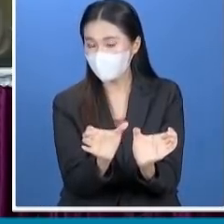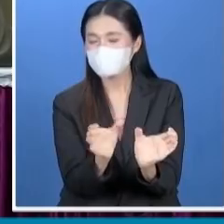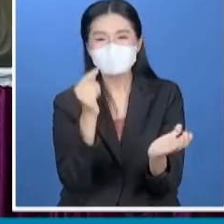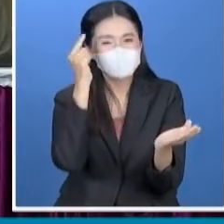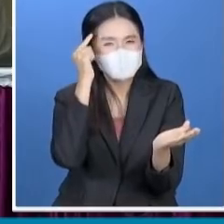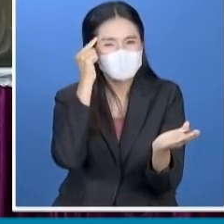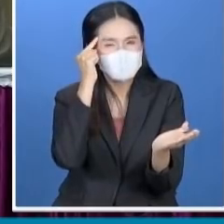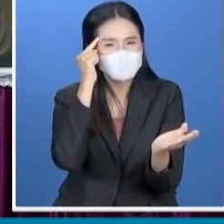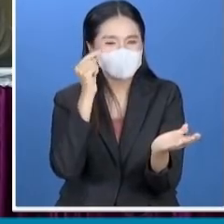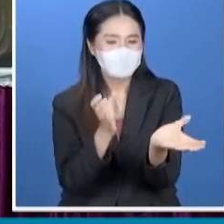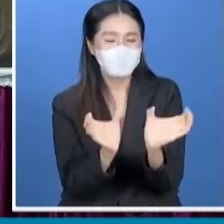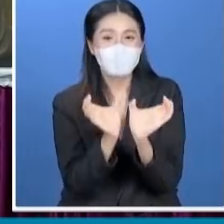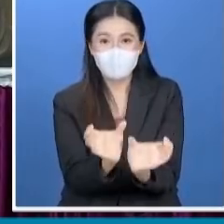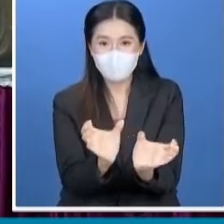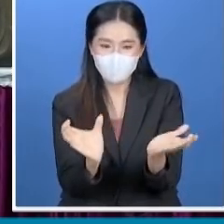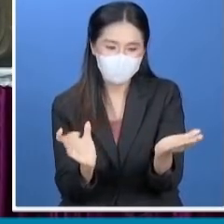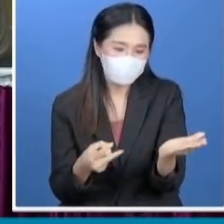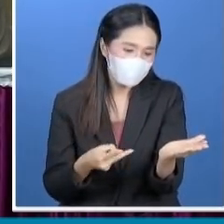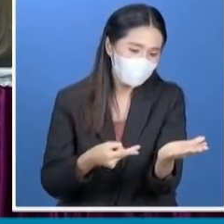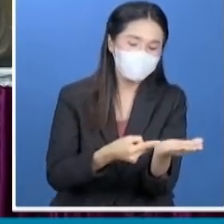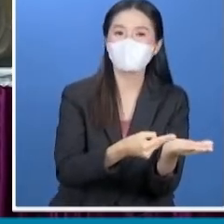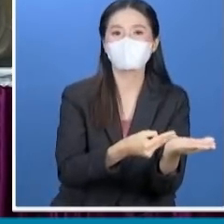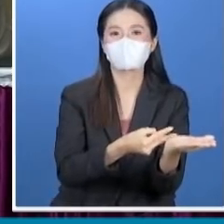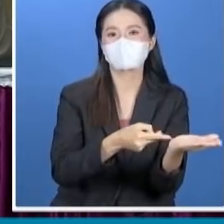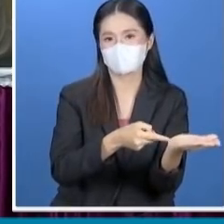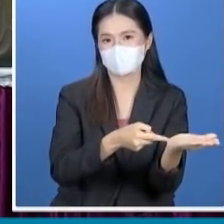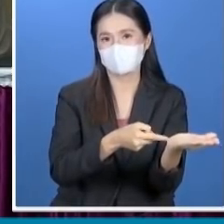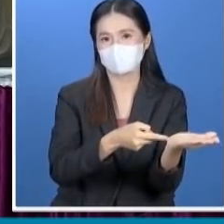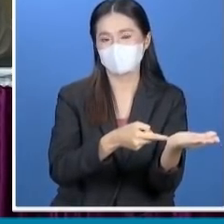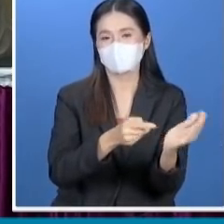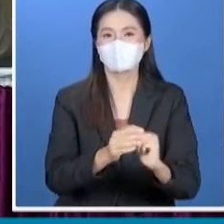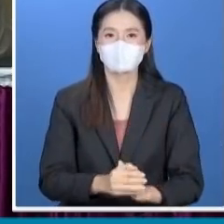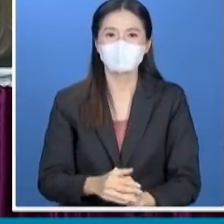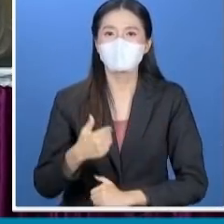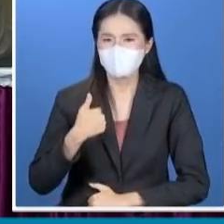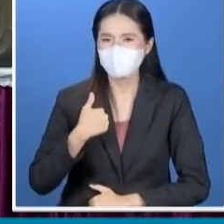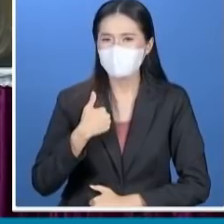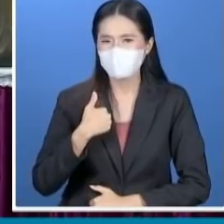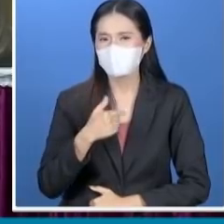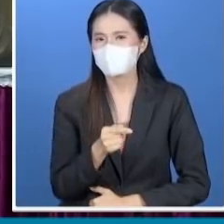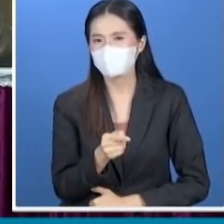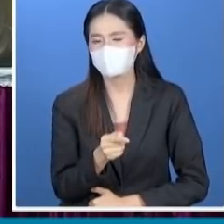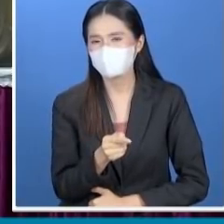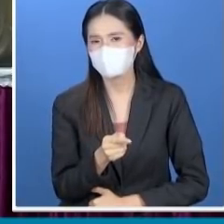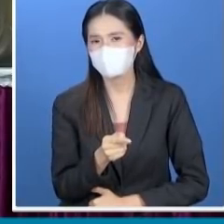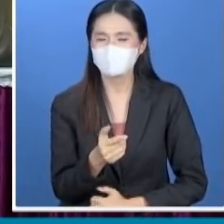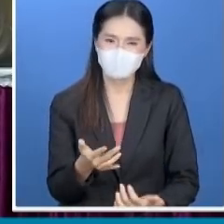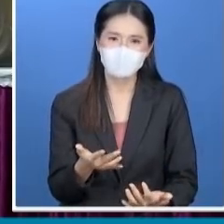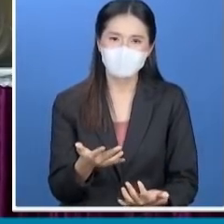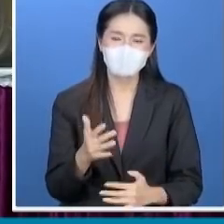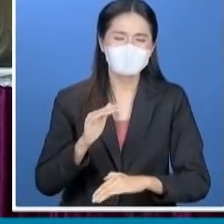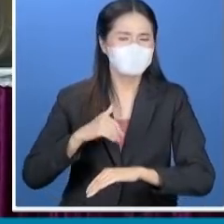สันนิษฐานว่าถูกดูดเข้าไปหาใบพัดเรือนะครับอย่างที่มีผู้